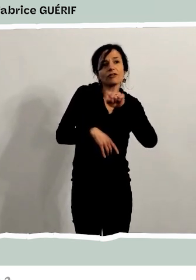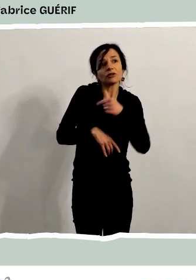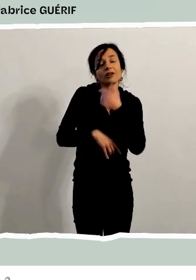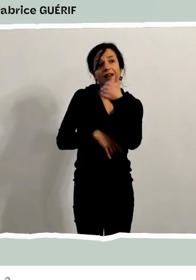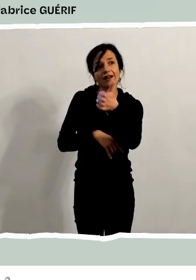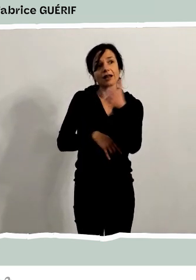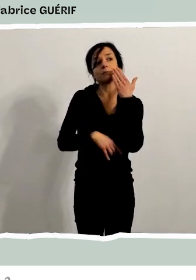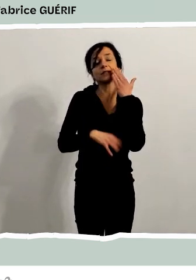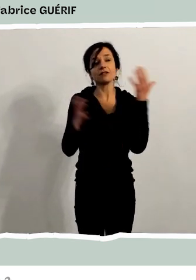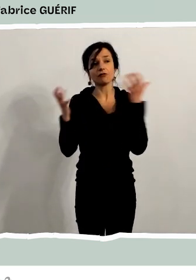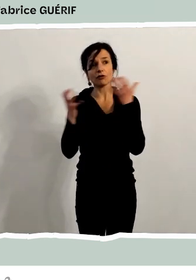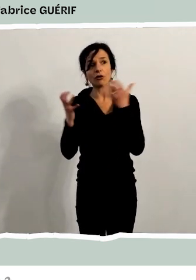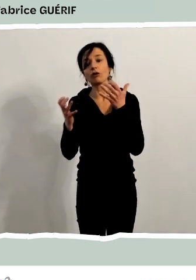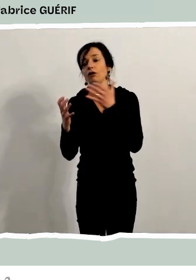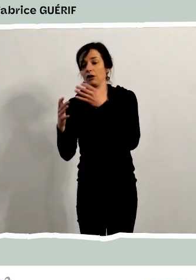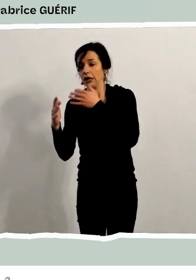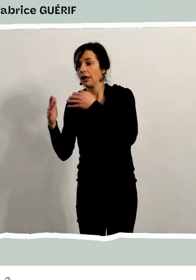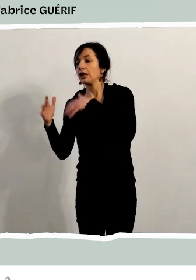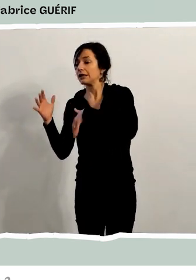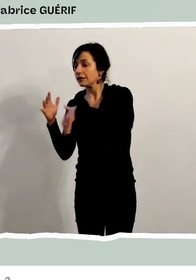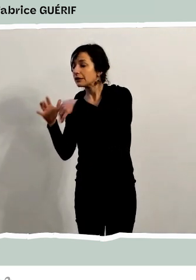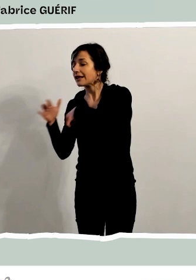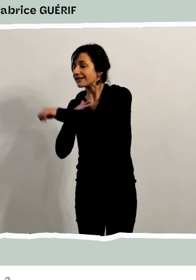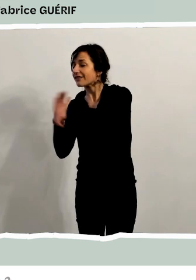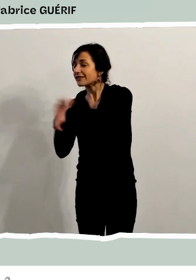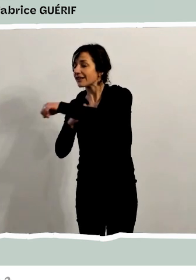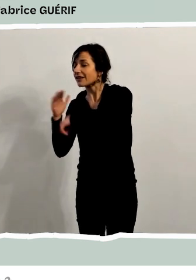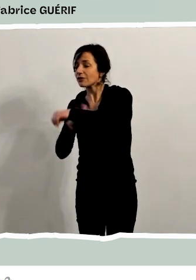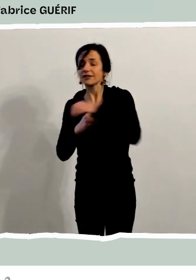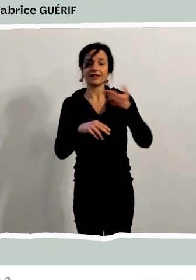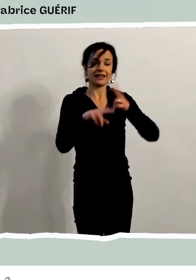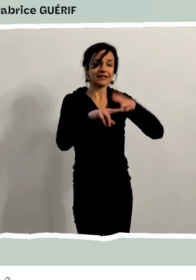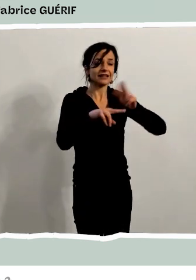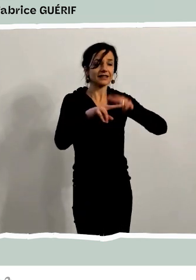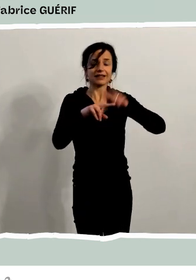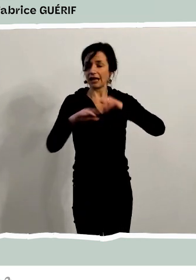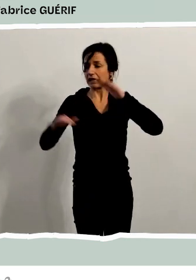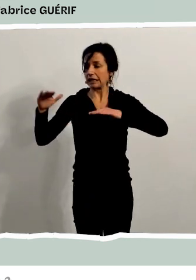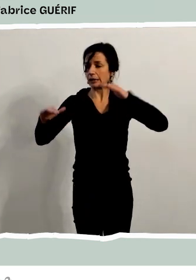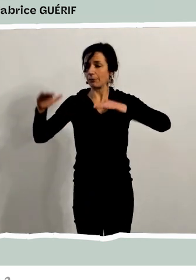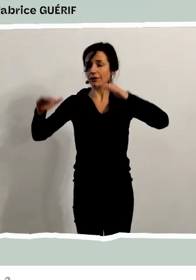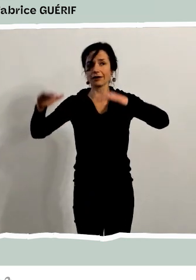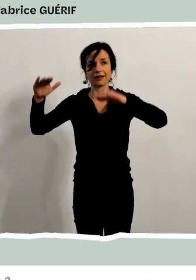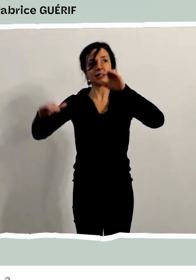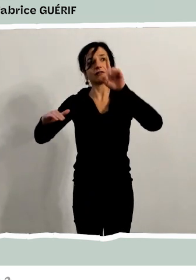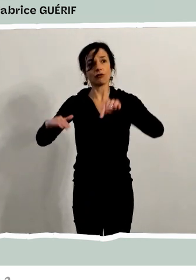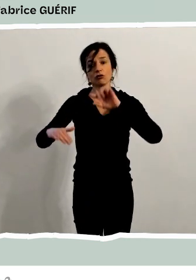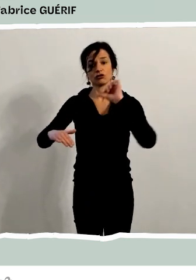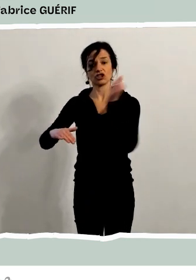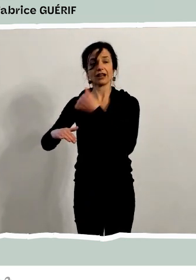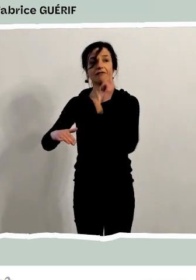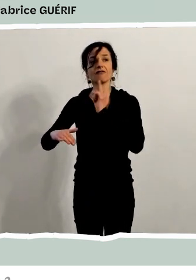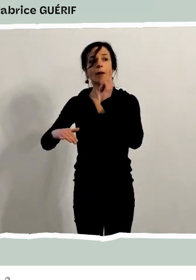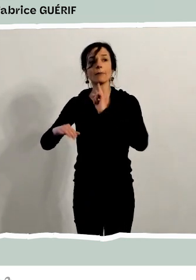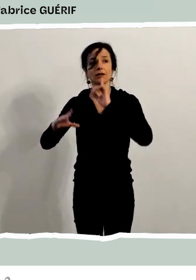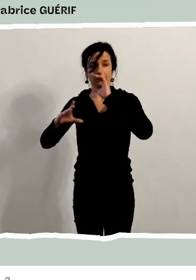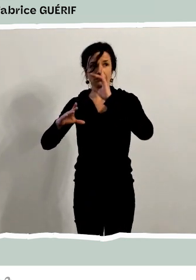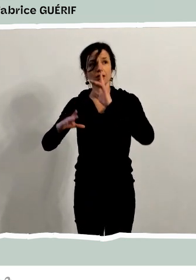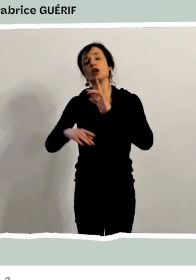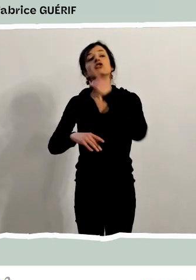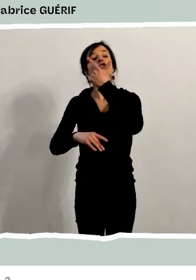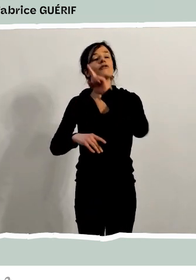de naissances que de décès, il faut idéalement que chaque femme fasse 2,1 enfants. Donc